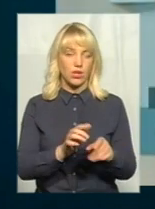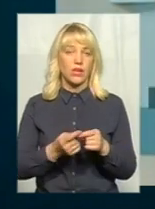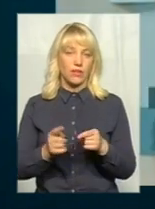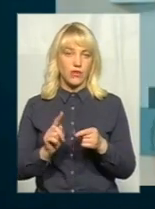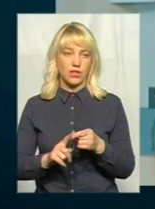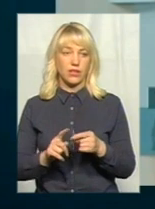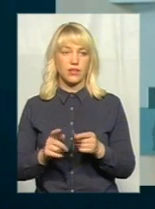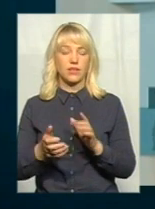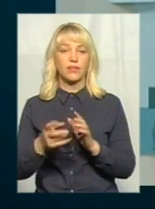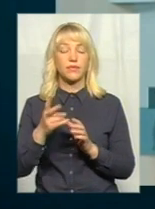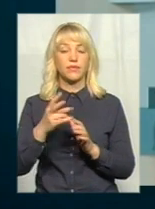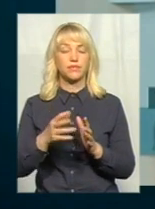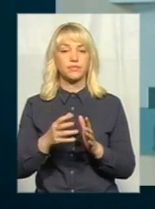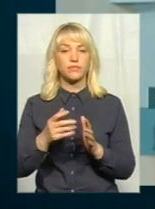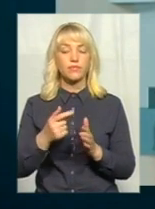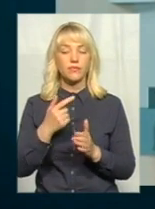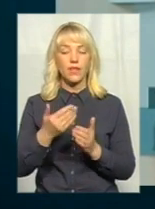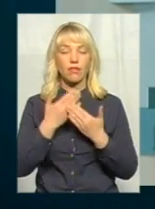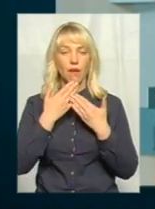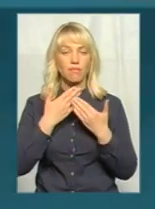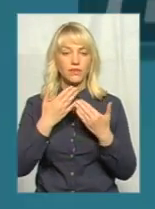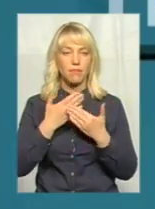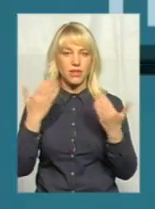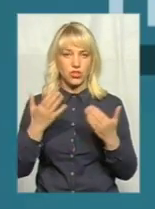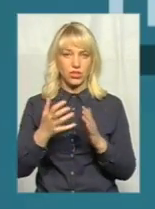набрав найбільших обертів от останні 1-2 місяці.